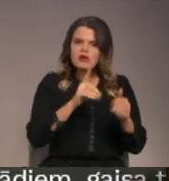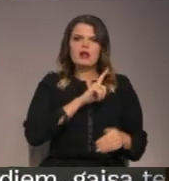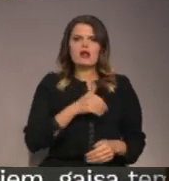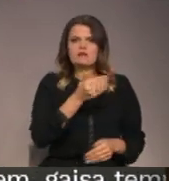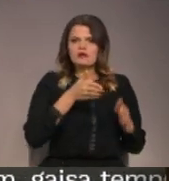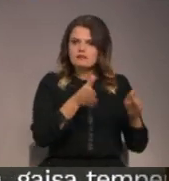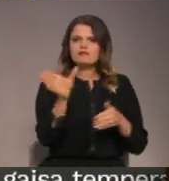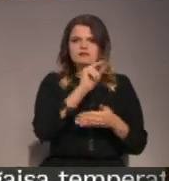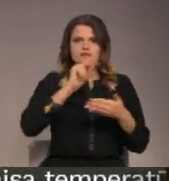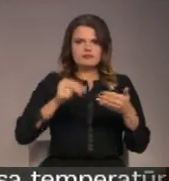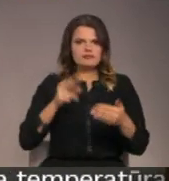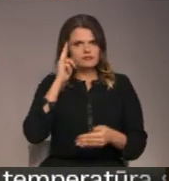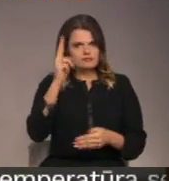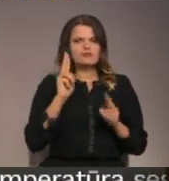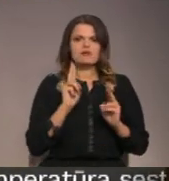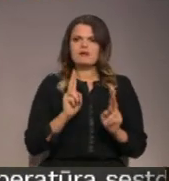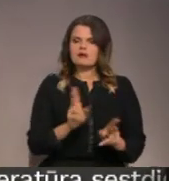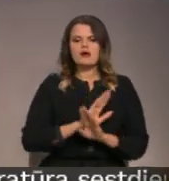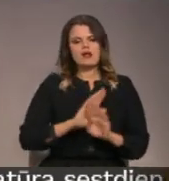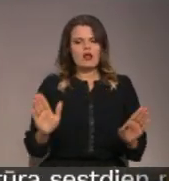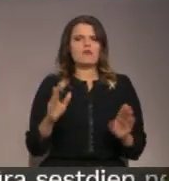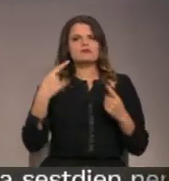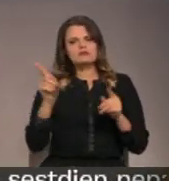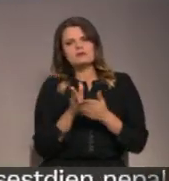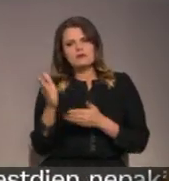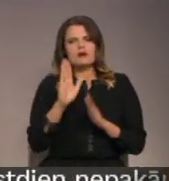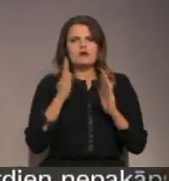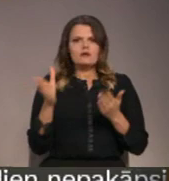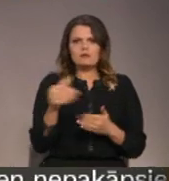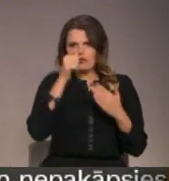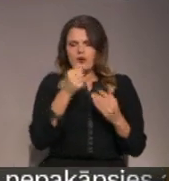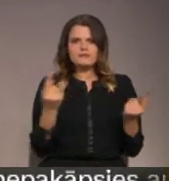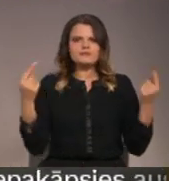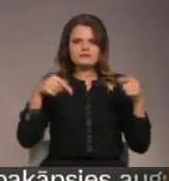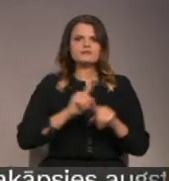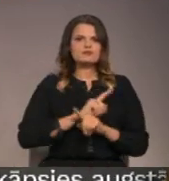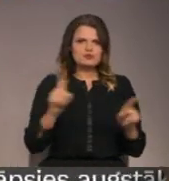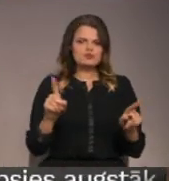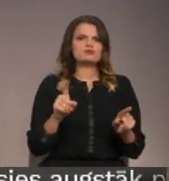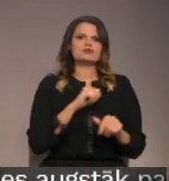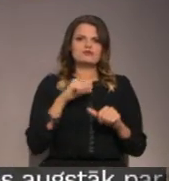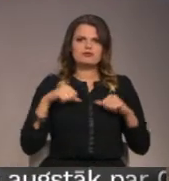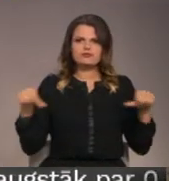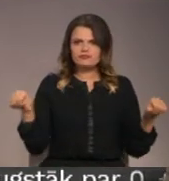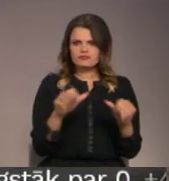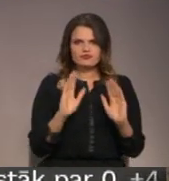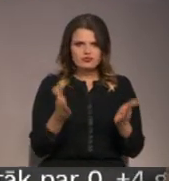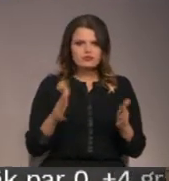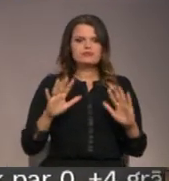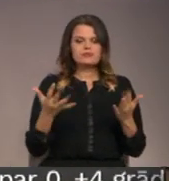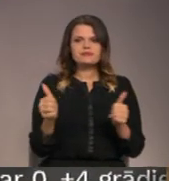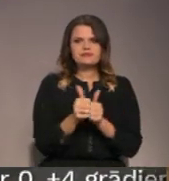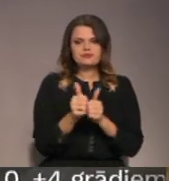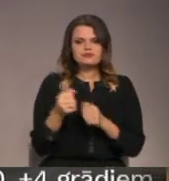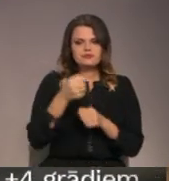ar parakstu ir apliecinājuši, ka nesper soli ne pa labi, ne pa kreisi, bet 6 stundu laikā sāks pašizolāciju. Tikmēr pie